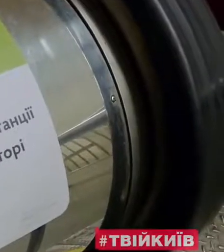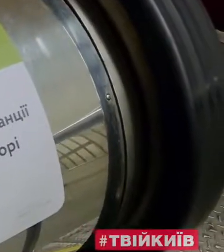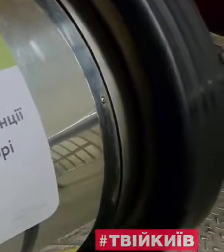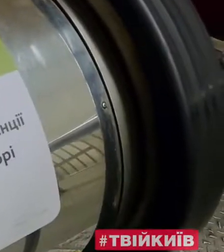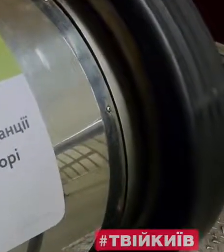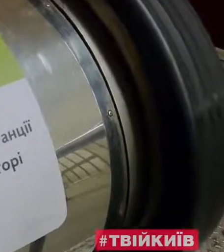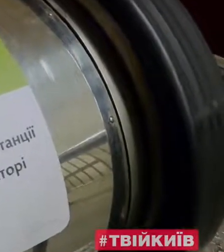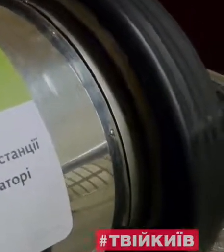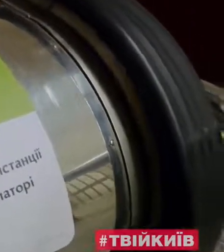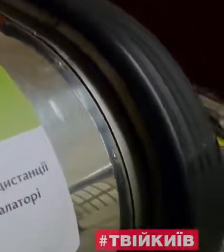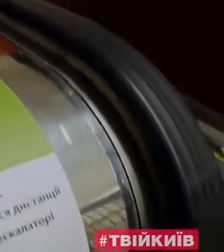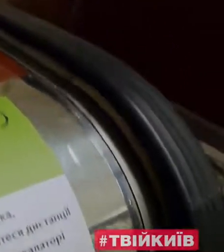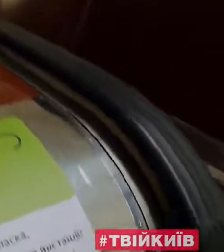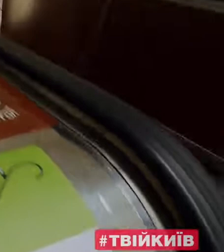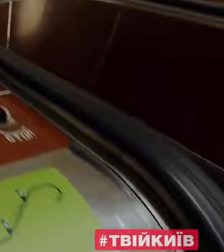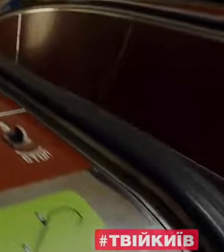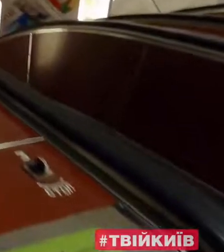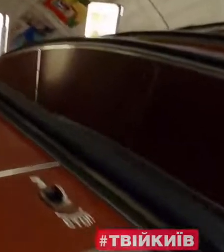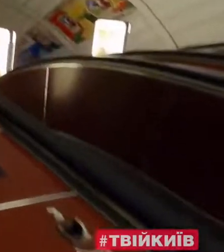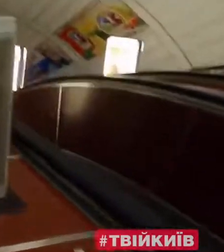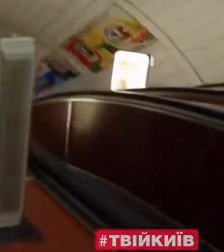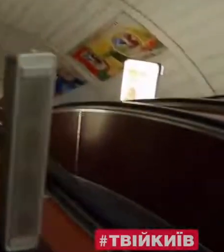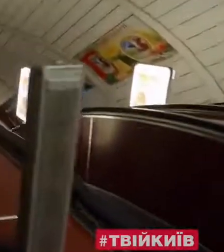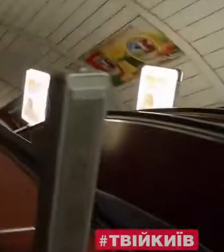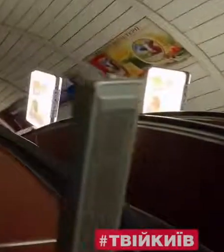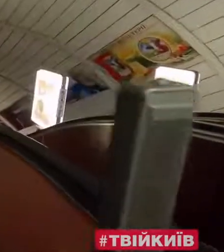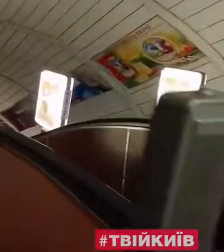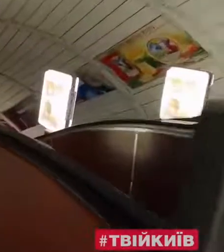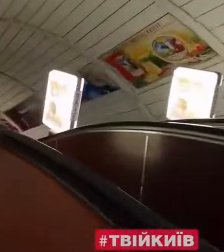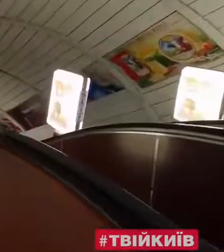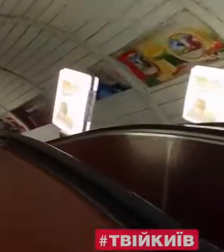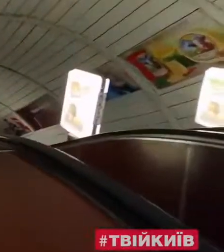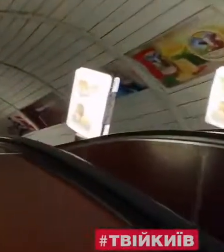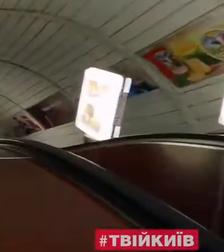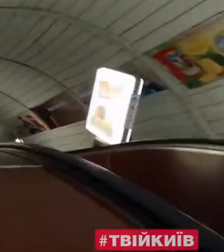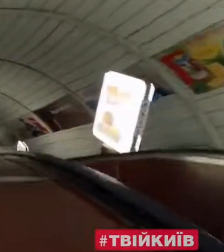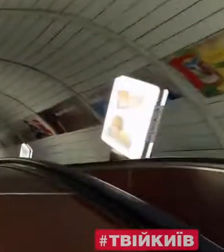Режиму та безпечної дистанції з іншими пасажирами.